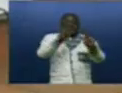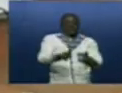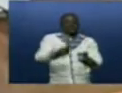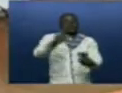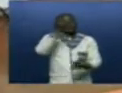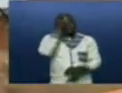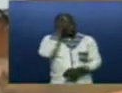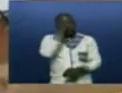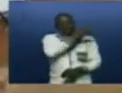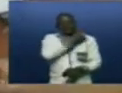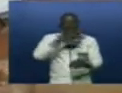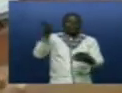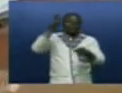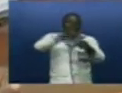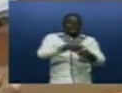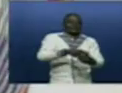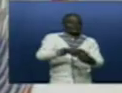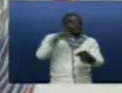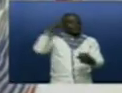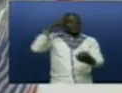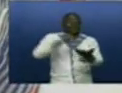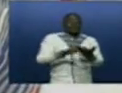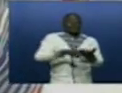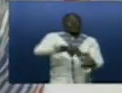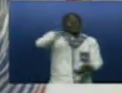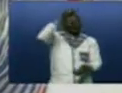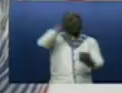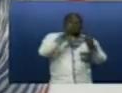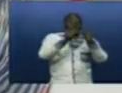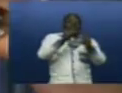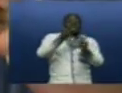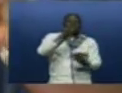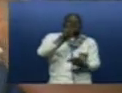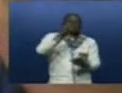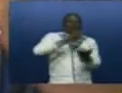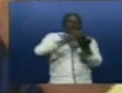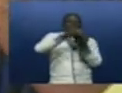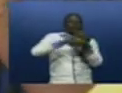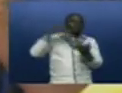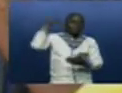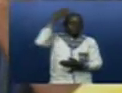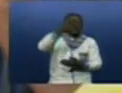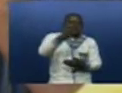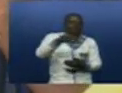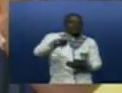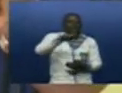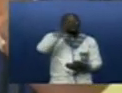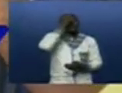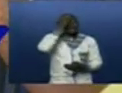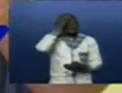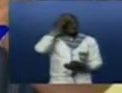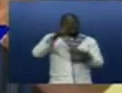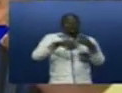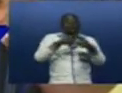à participer au panel de haut niveau prévu le 20 octobre prochain. Vous savez que quand on parle de filles,